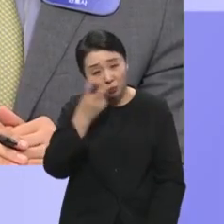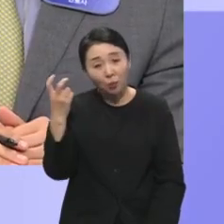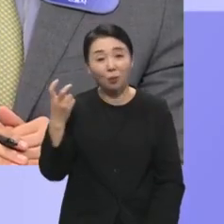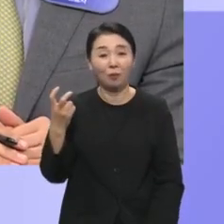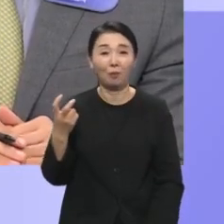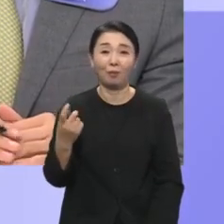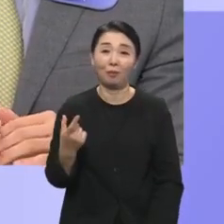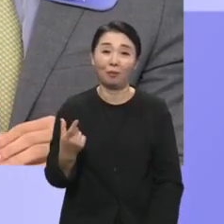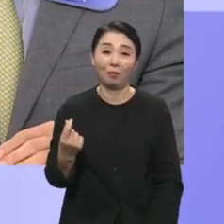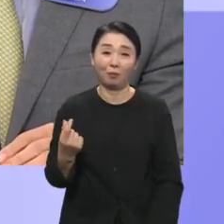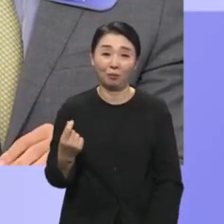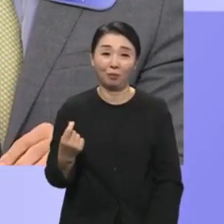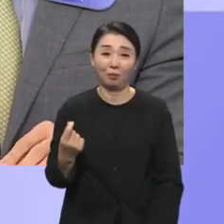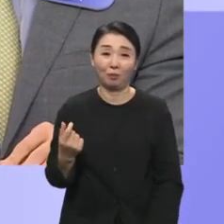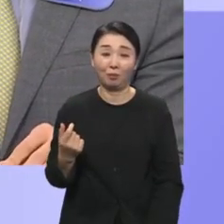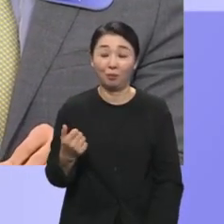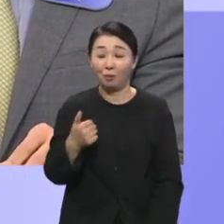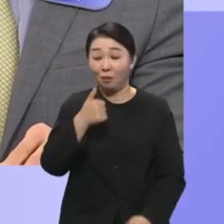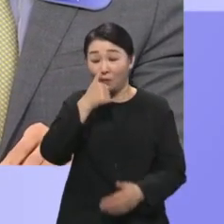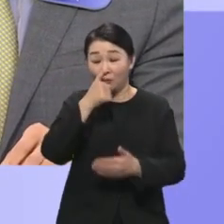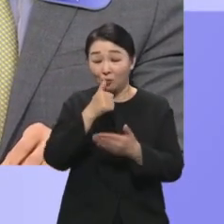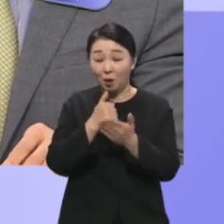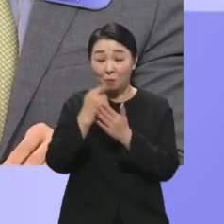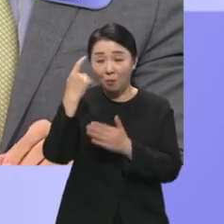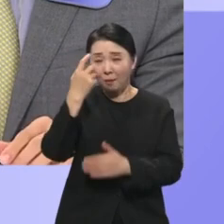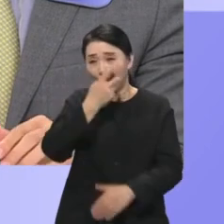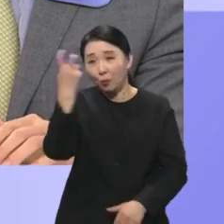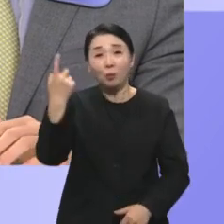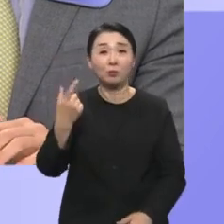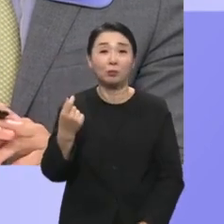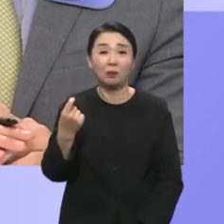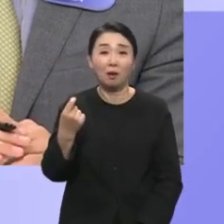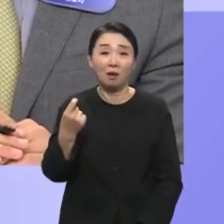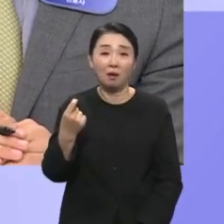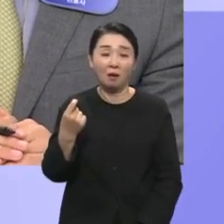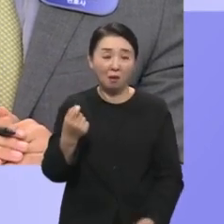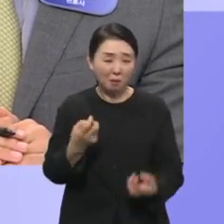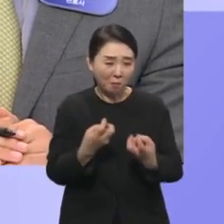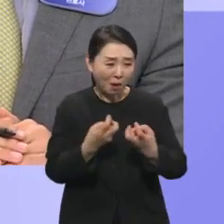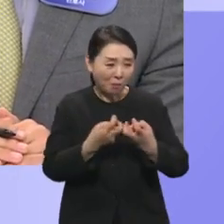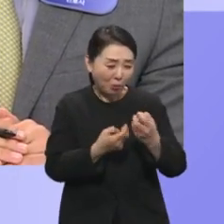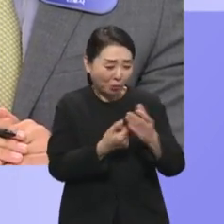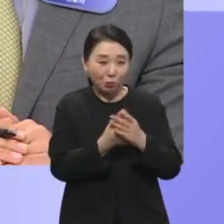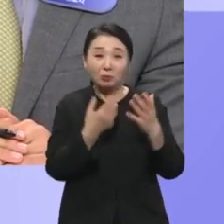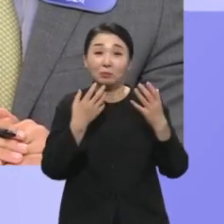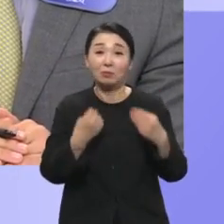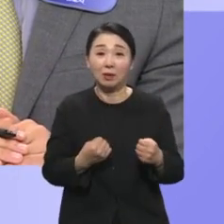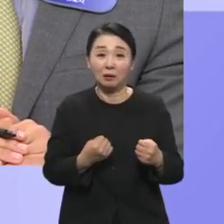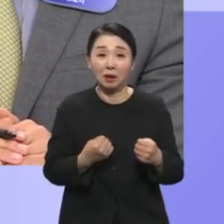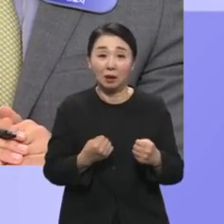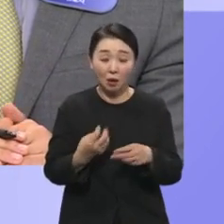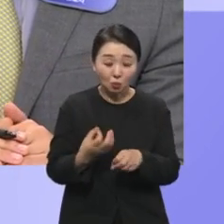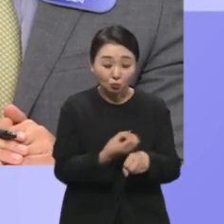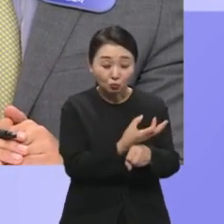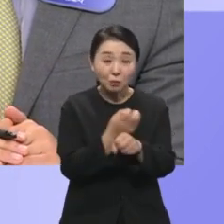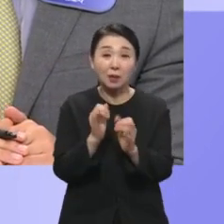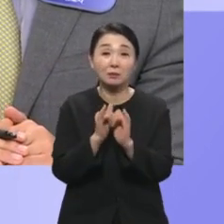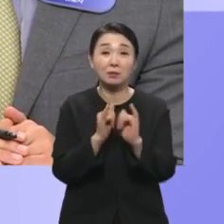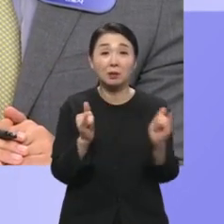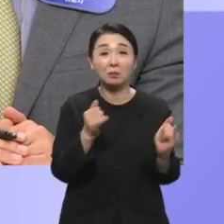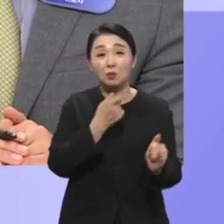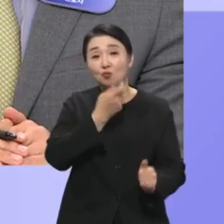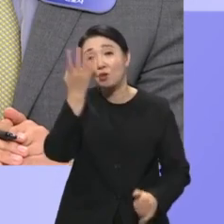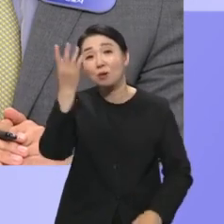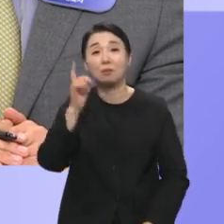생각이 들 정도로이 범행이 진화가 되고 있습니다 별의별 수법들이 등장을 하는데 운반 책들 사이에서도 뭐 유행하는